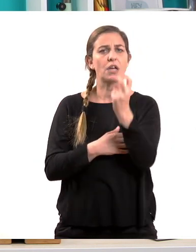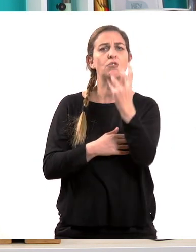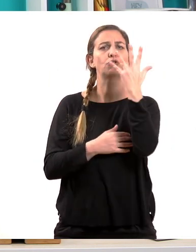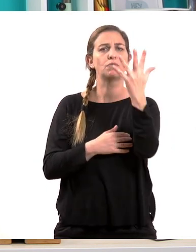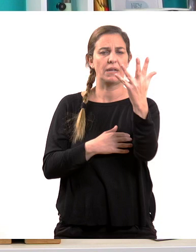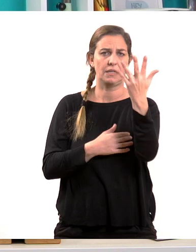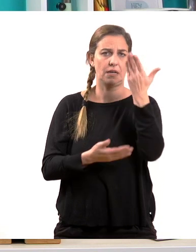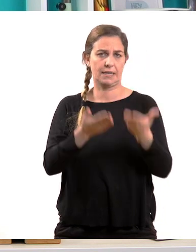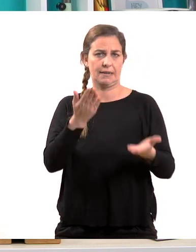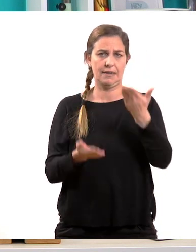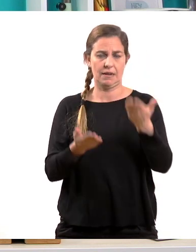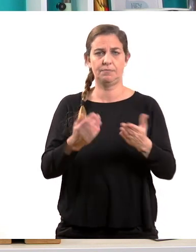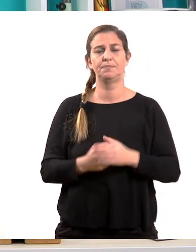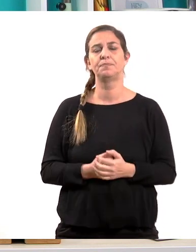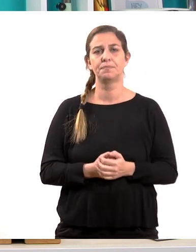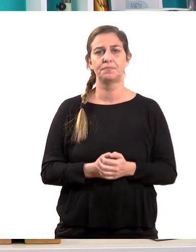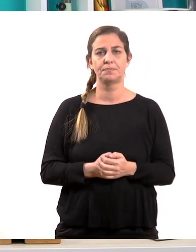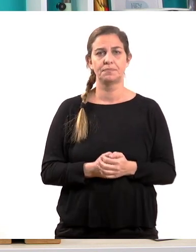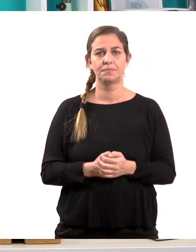1325 κιλά.